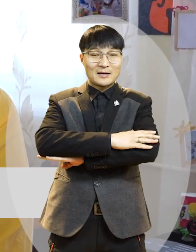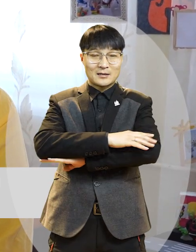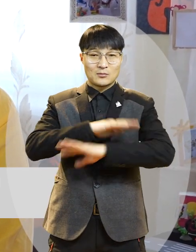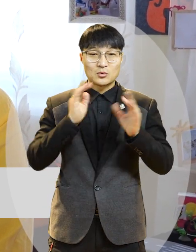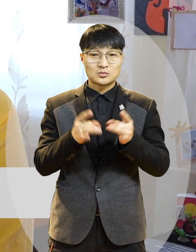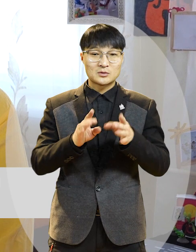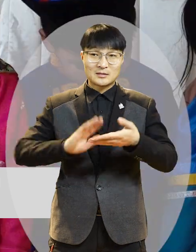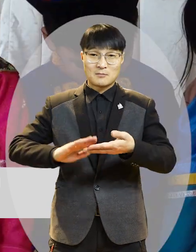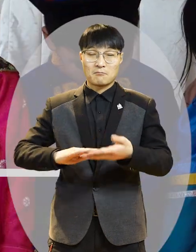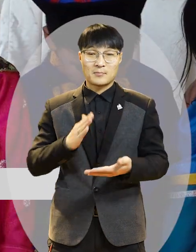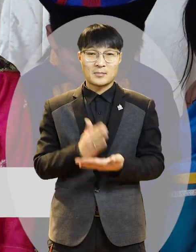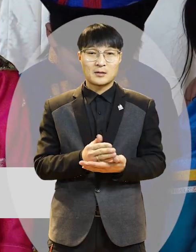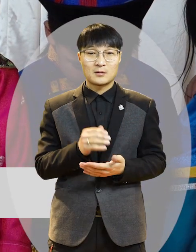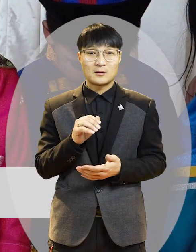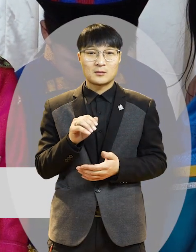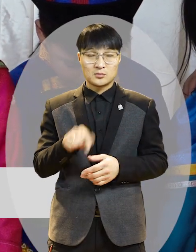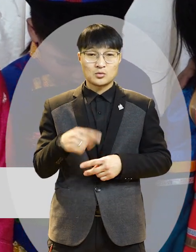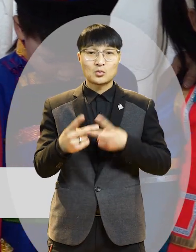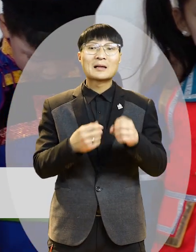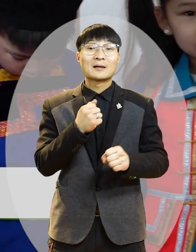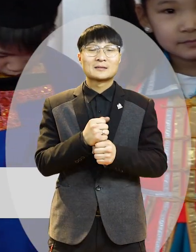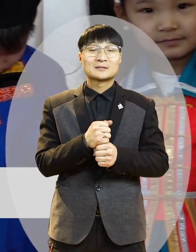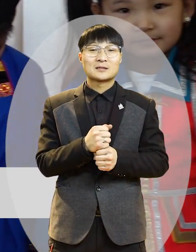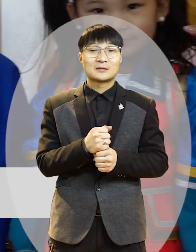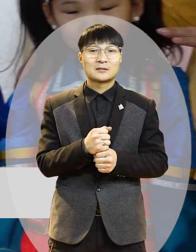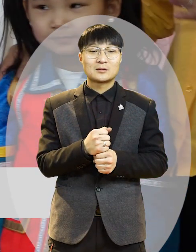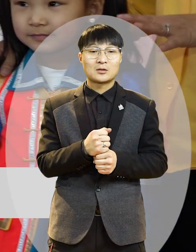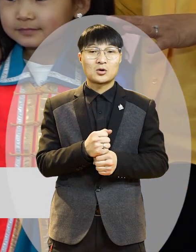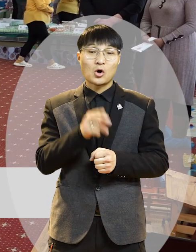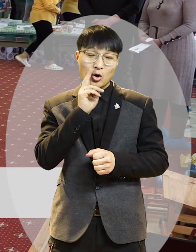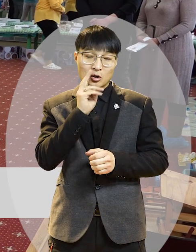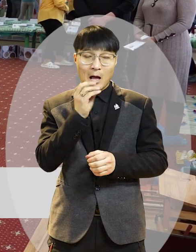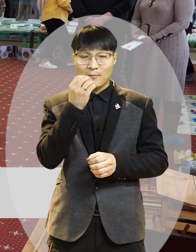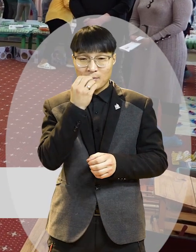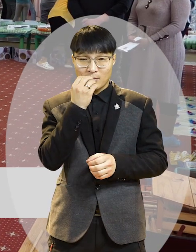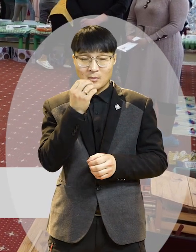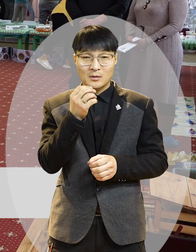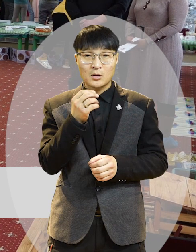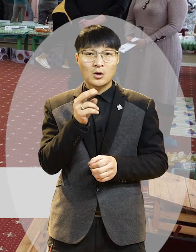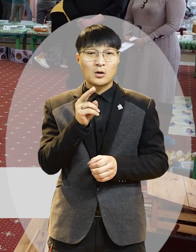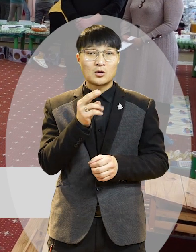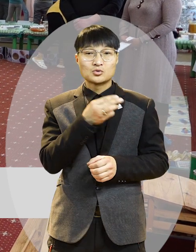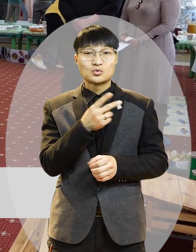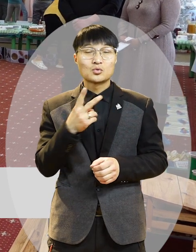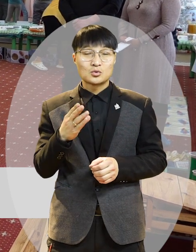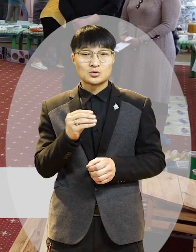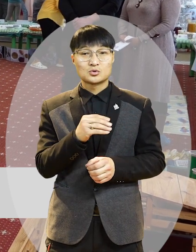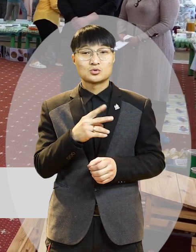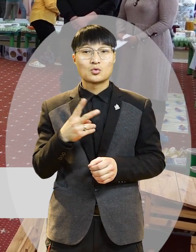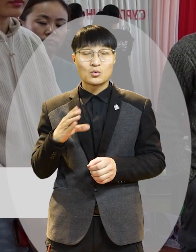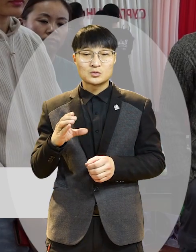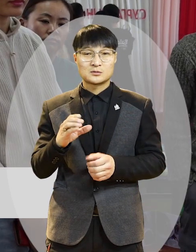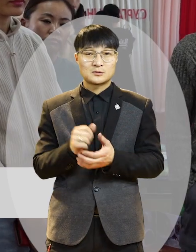сонирхолж байгаа маа. Үдсэглэнгийн нэг хэсэгт хоолны амталгаа гаргаж нарийн боов, зууш, зутан, жүүсийг төрөл бүрээр нь хийж